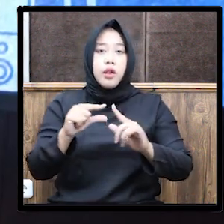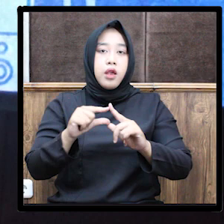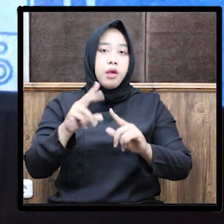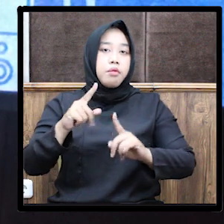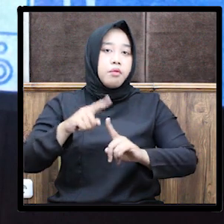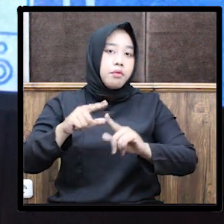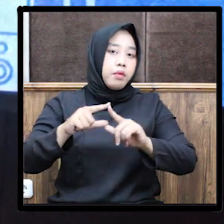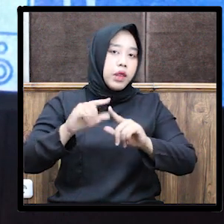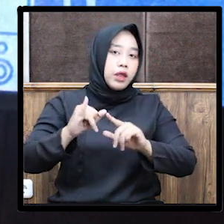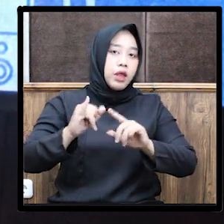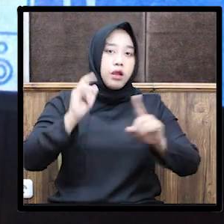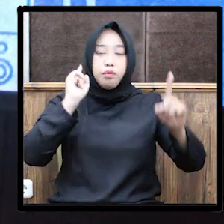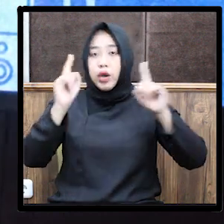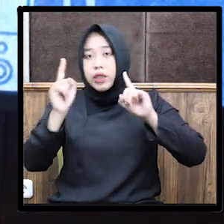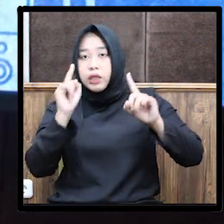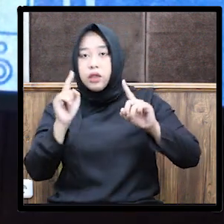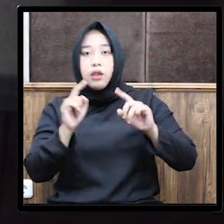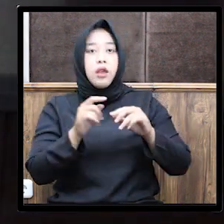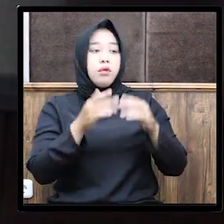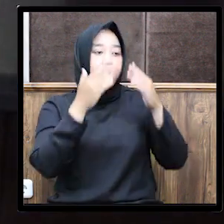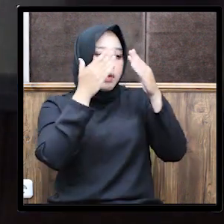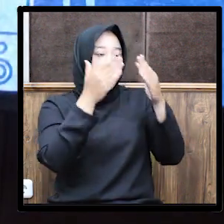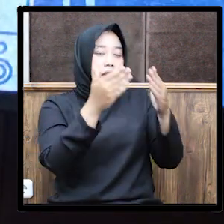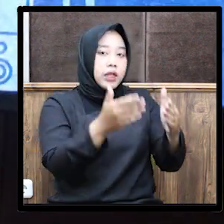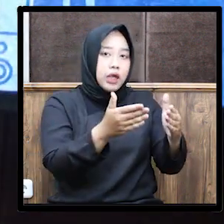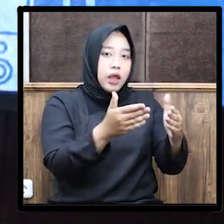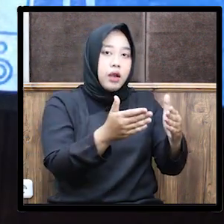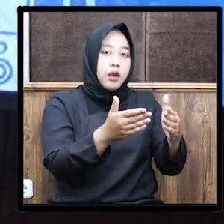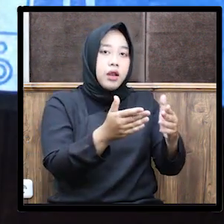negara, khususnya penyelenggara pemilu dan partai politik dalam